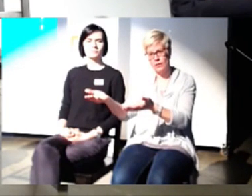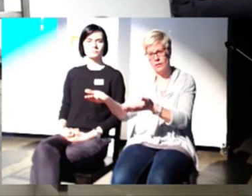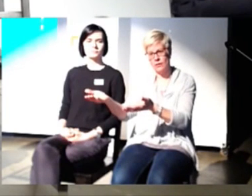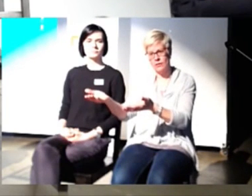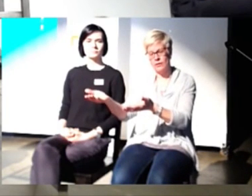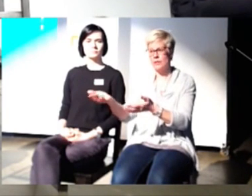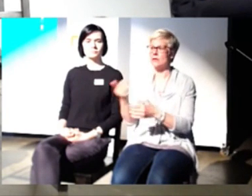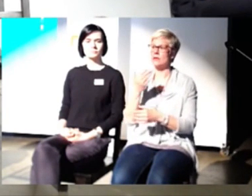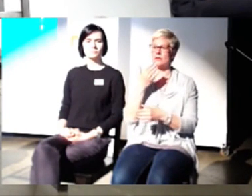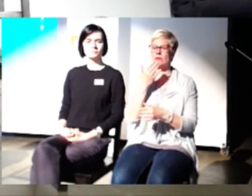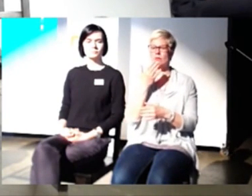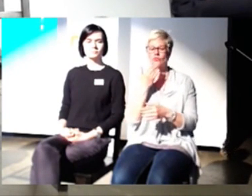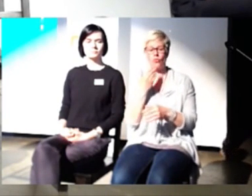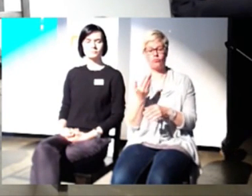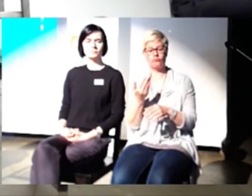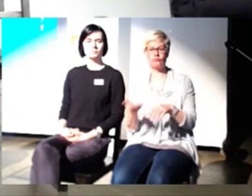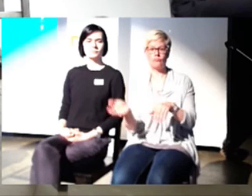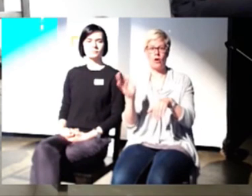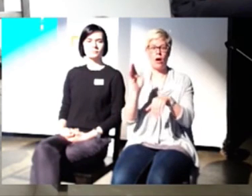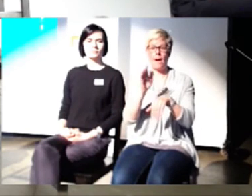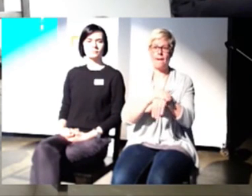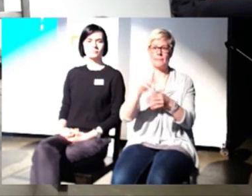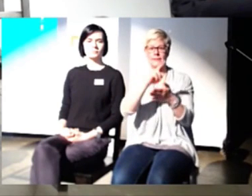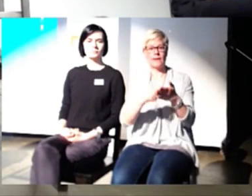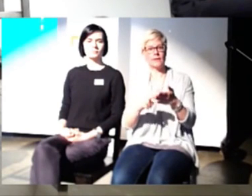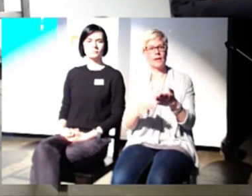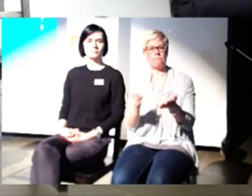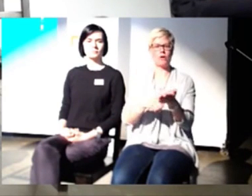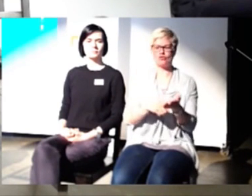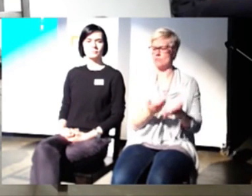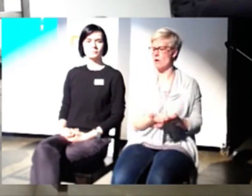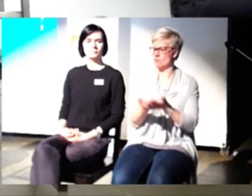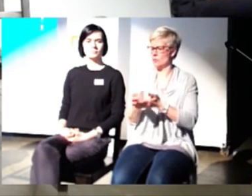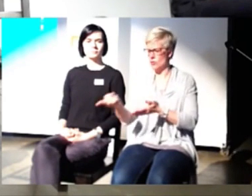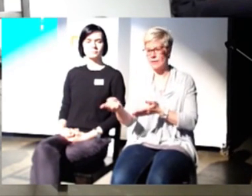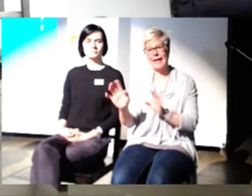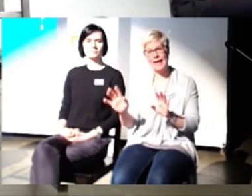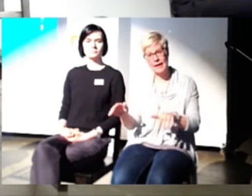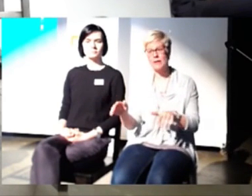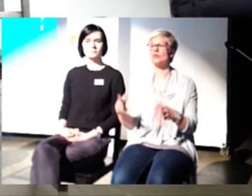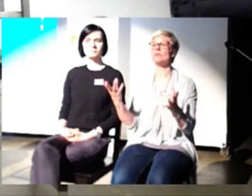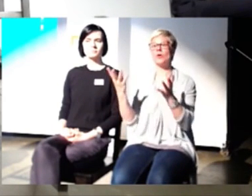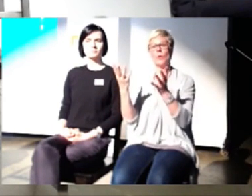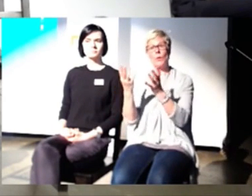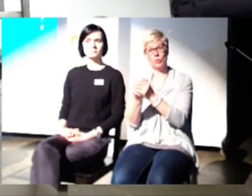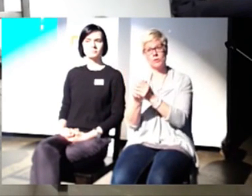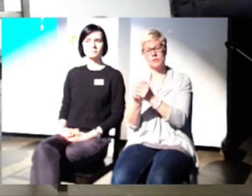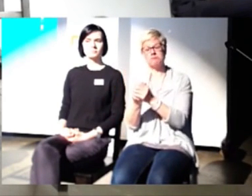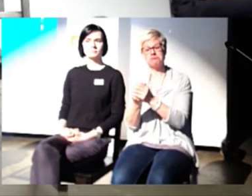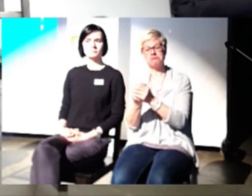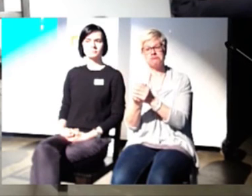ketään ammattitaiteilijaa pakotetaan nyt niin kuin avustajaksi, mutta semmoinen yhteinen residenssi, kun sä haet siihen, sä tiedät, että sä saat siellä